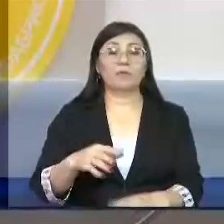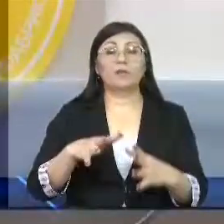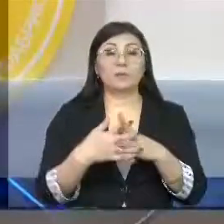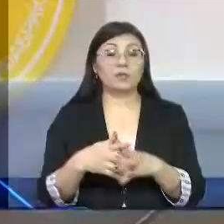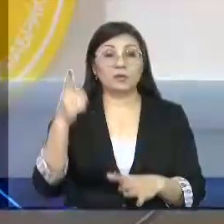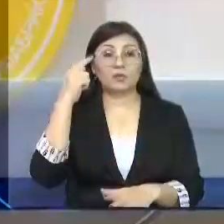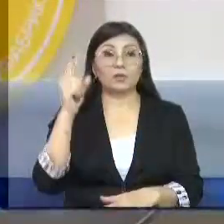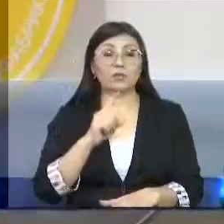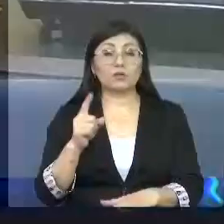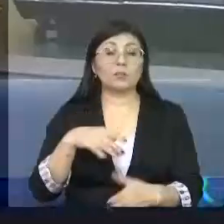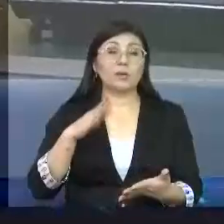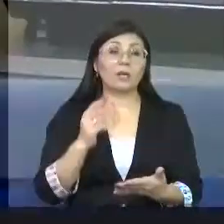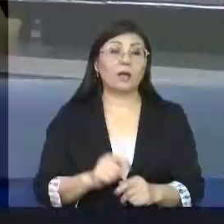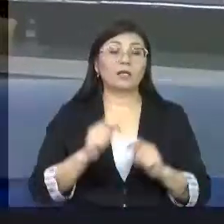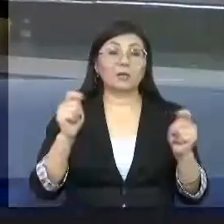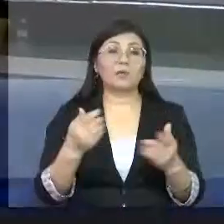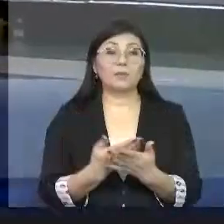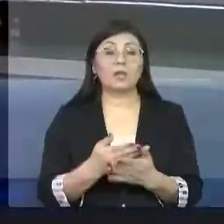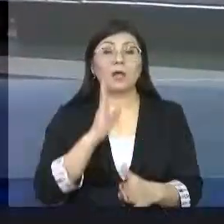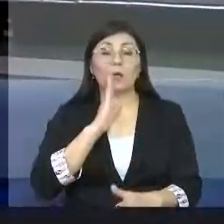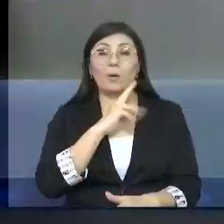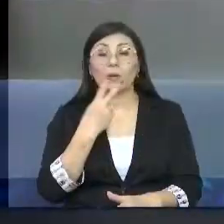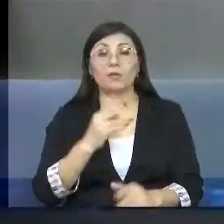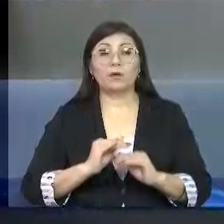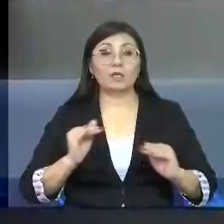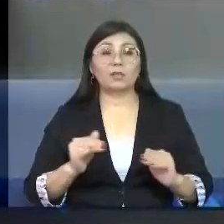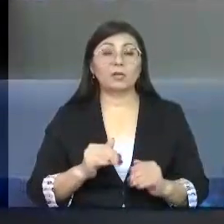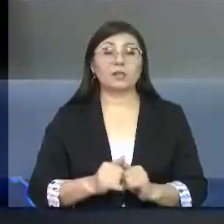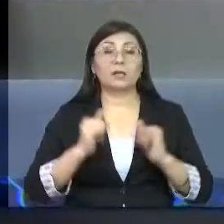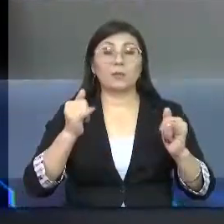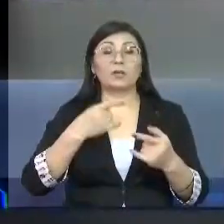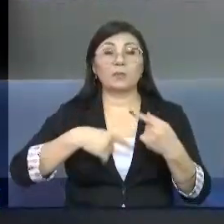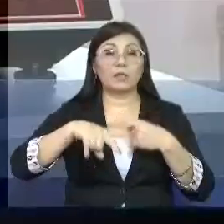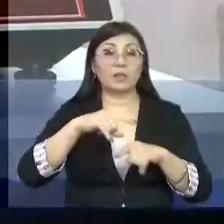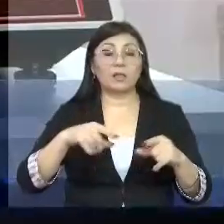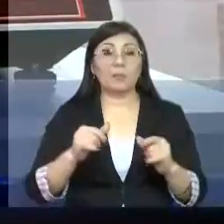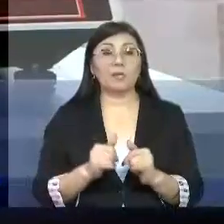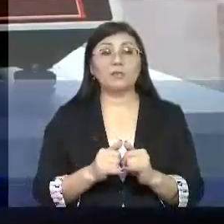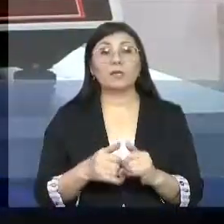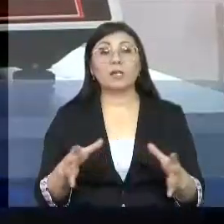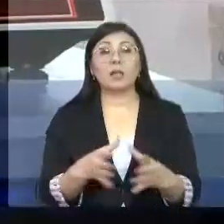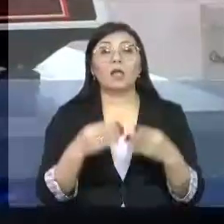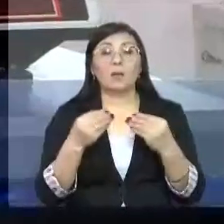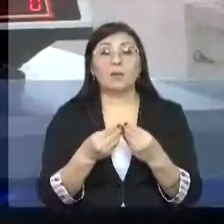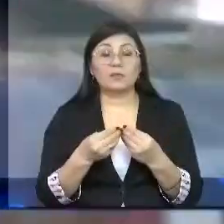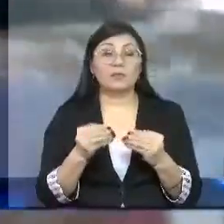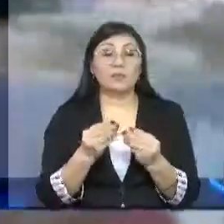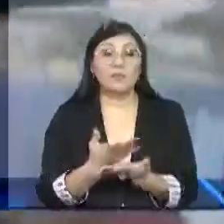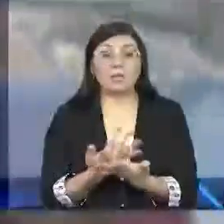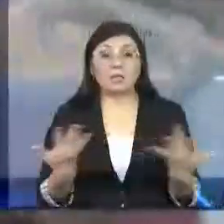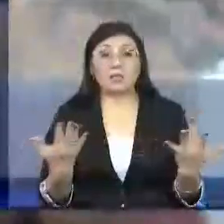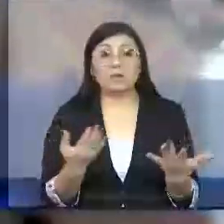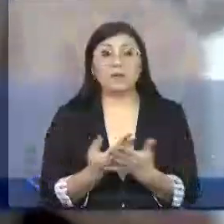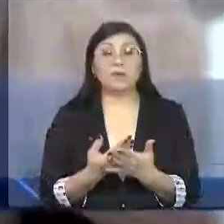мы уже здесь. Сейчас мама 2 детей развивает семейный бизнес в арендованном помещении, выпуская не менее 10 видов полуфабрикатов.